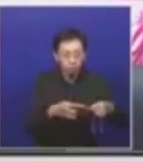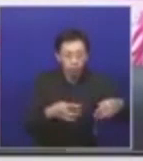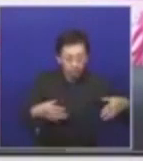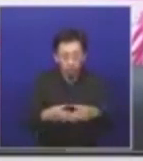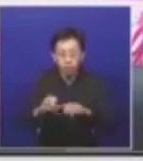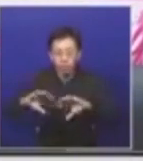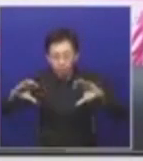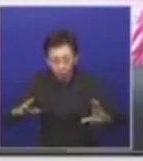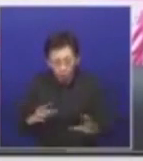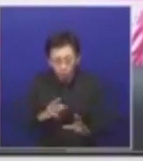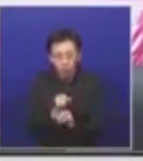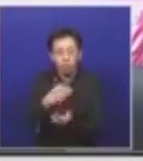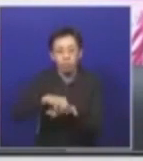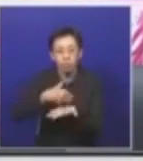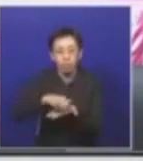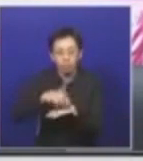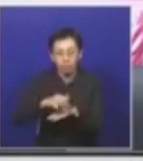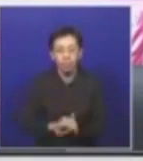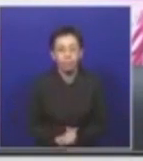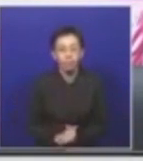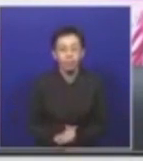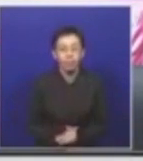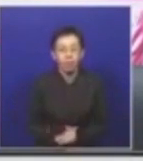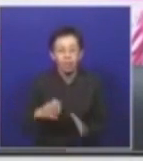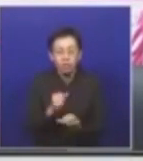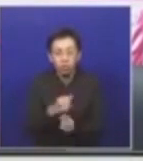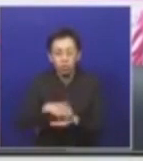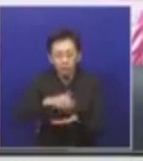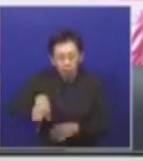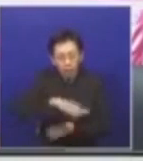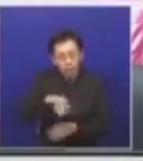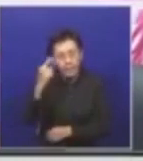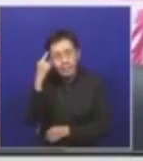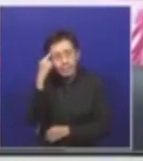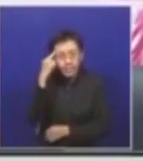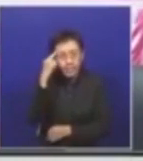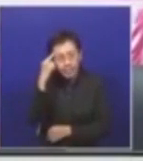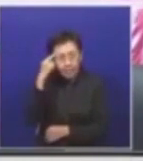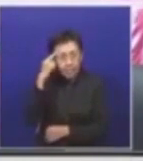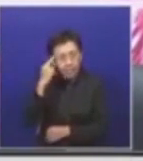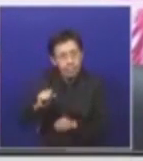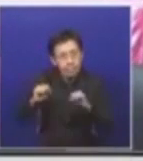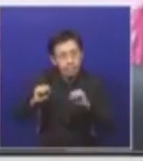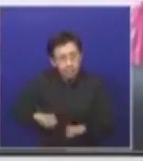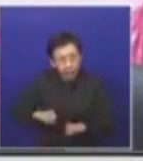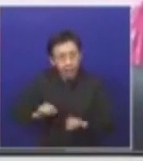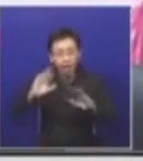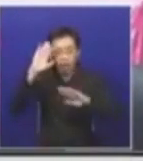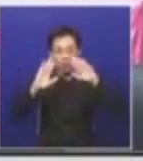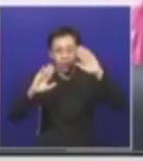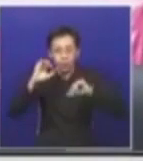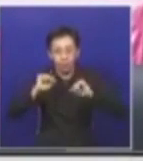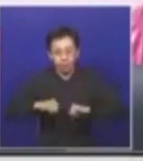บาลจัดเป็นกลุ่มก้อนความคิดประกอบให้เพื่อนสมาชิกได้ประกอบการพิจารณาลงมติซึ่งจะมีขึ้นในไม่น